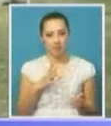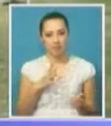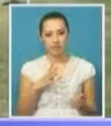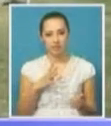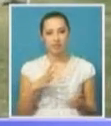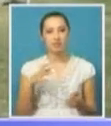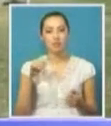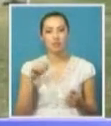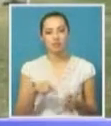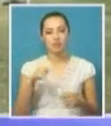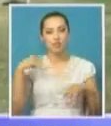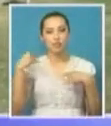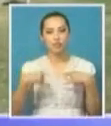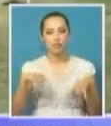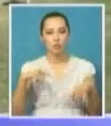кіші футболдан